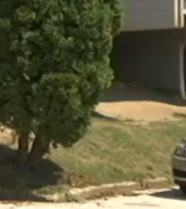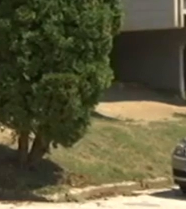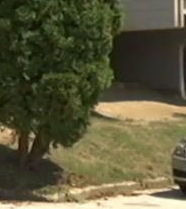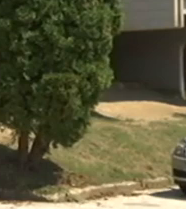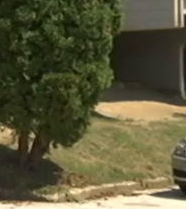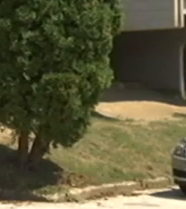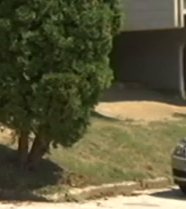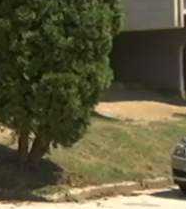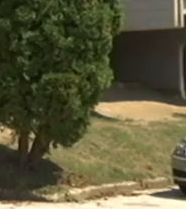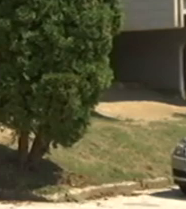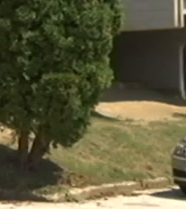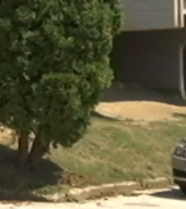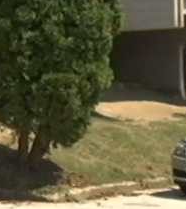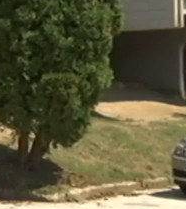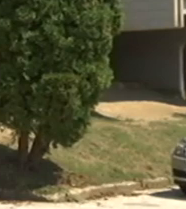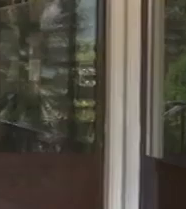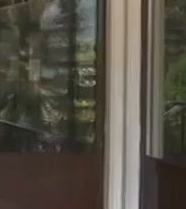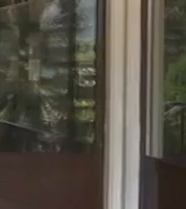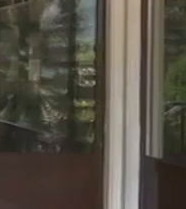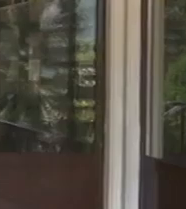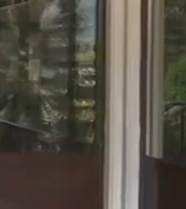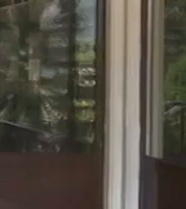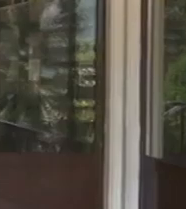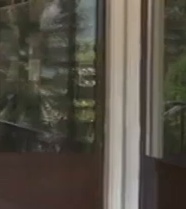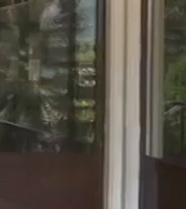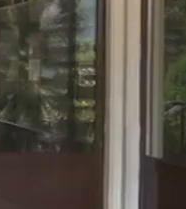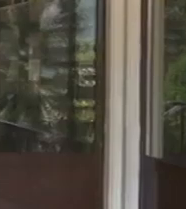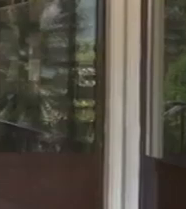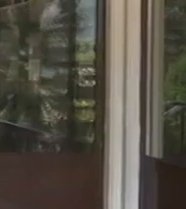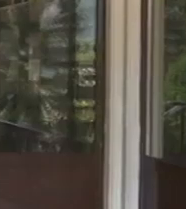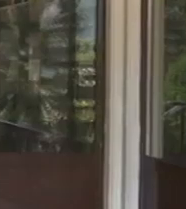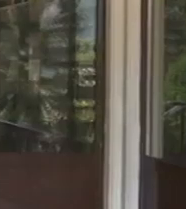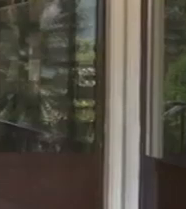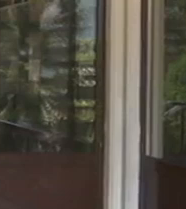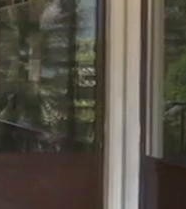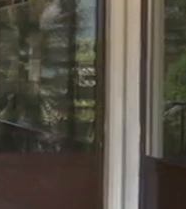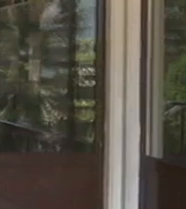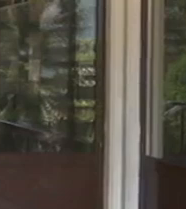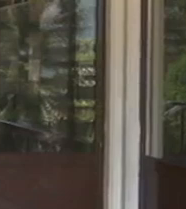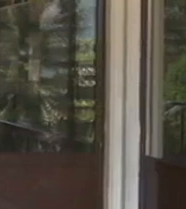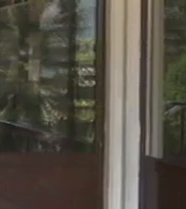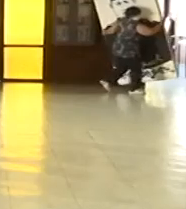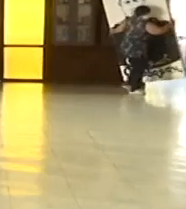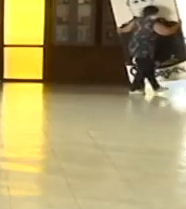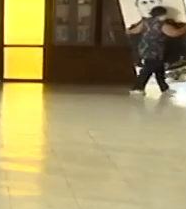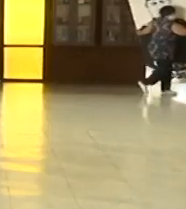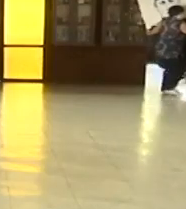organizovane kako su i preporuka je bila na rastojanju od čak i više od 2 metra.